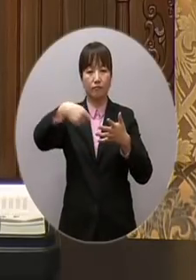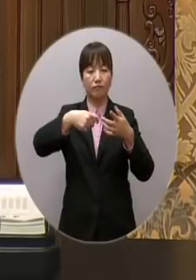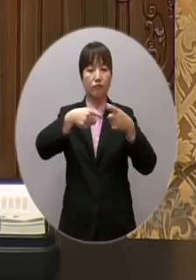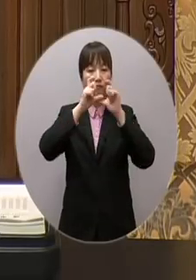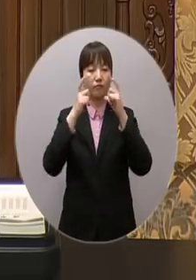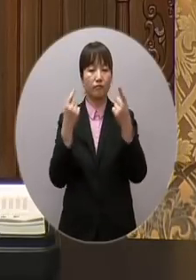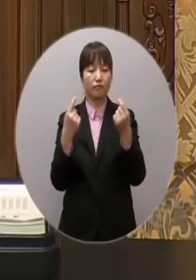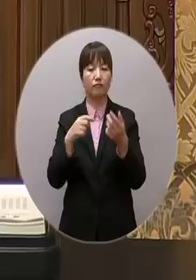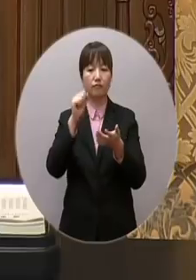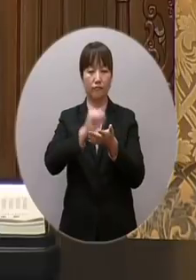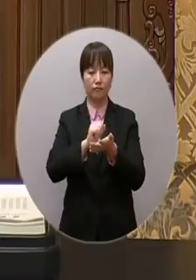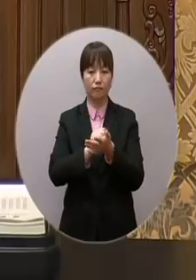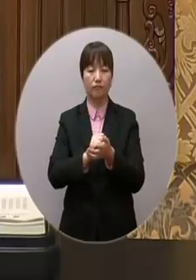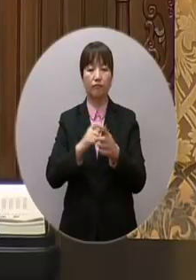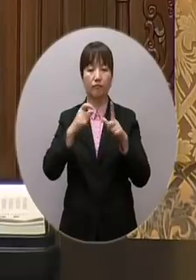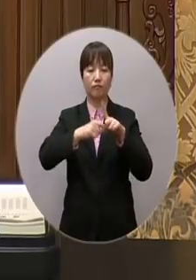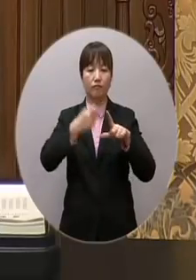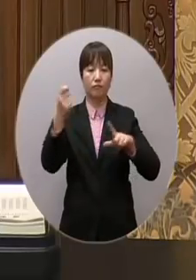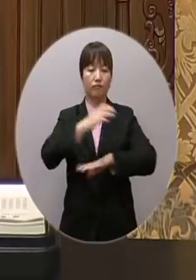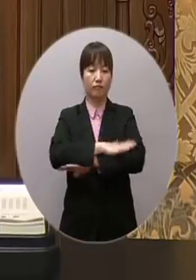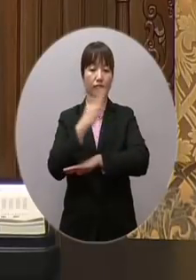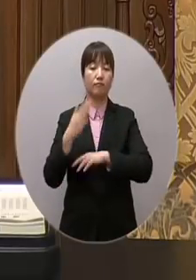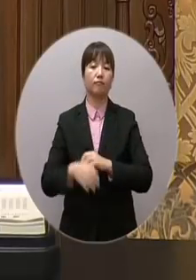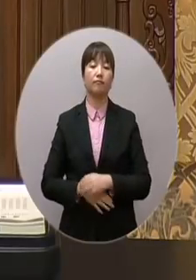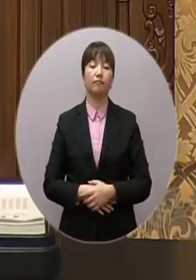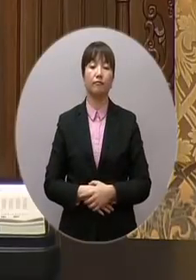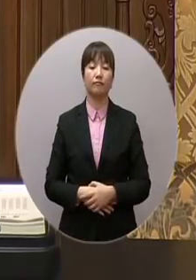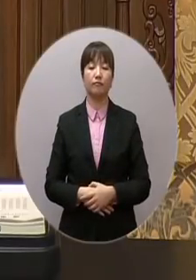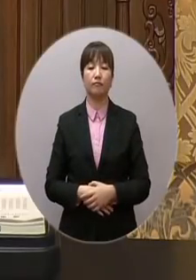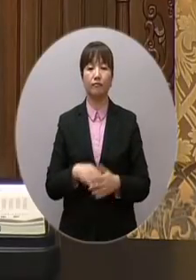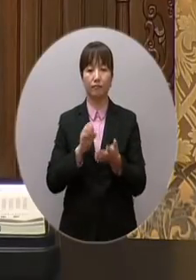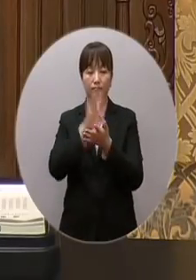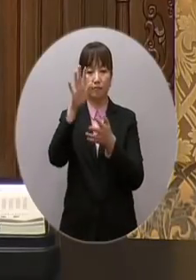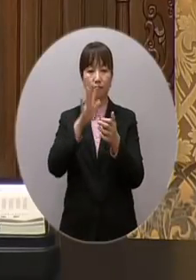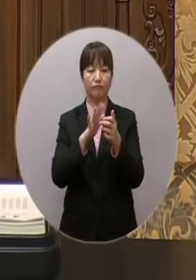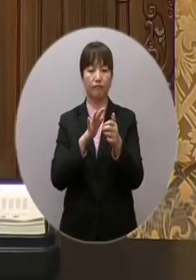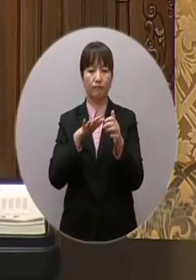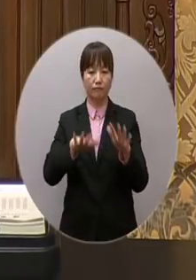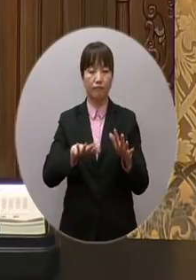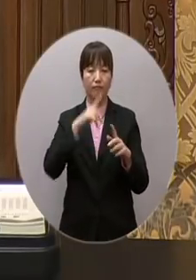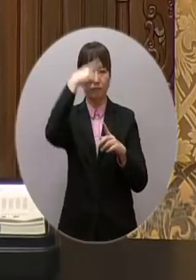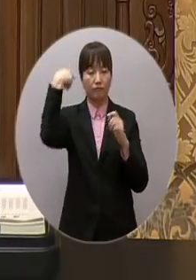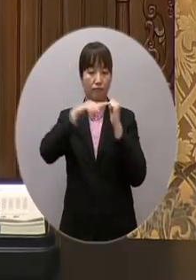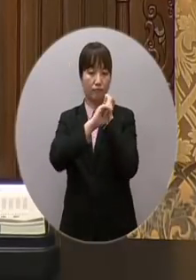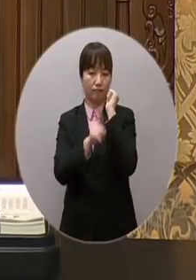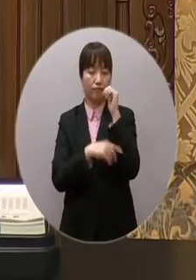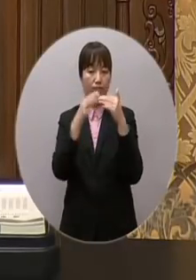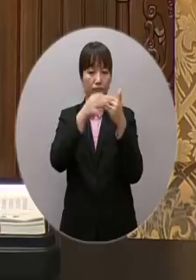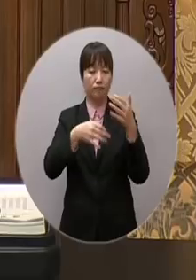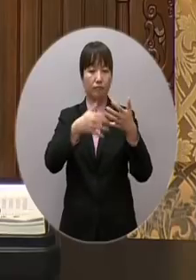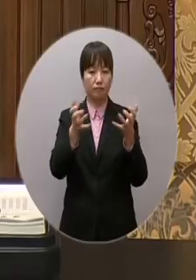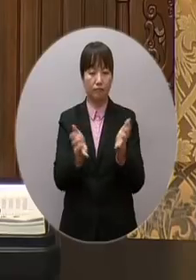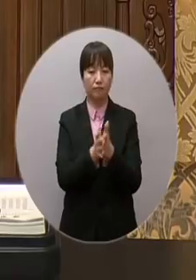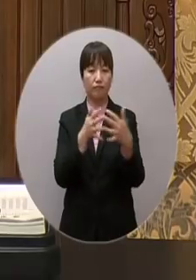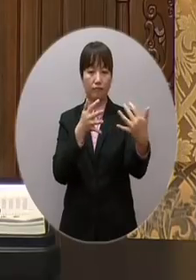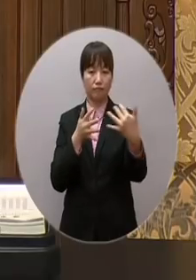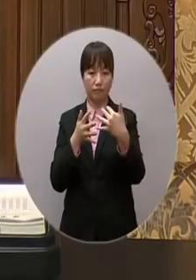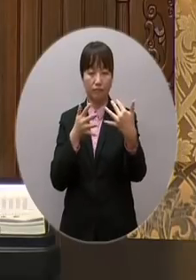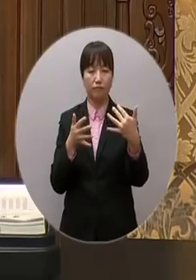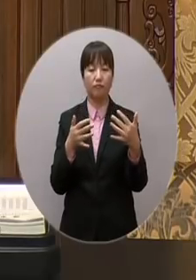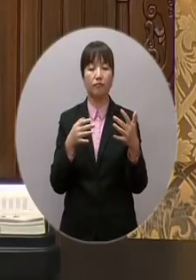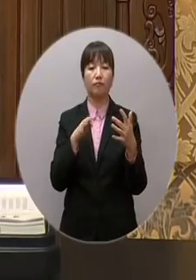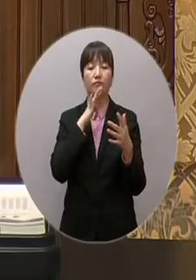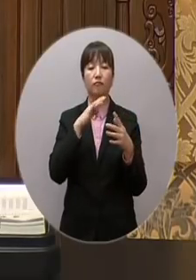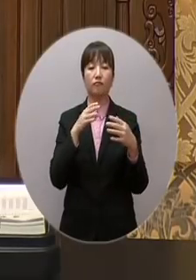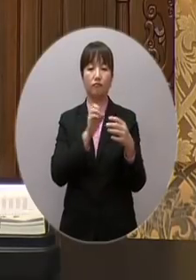复，并列入记录，刊登公报。报院会司法及法制组之质询